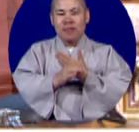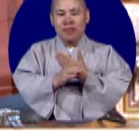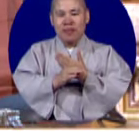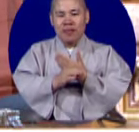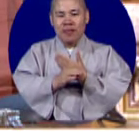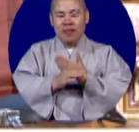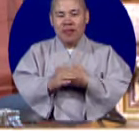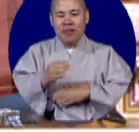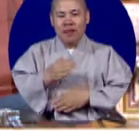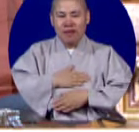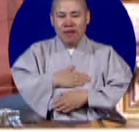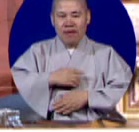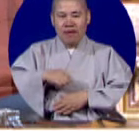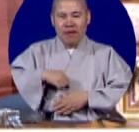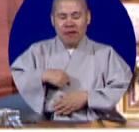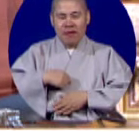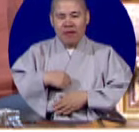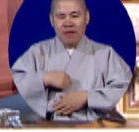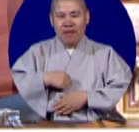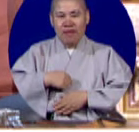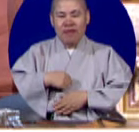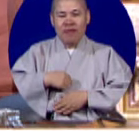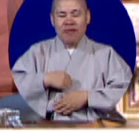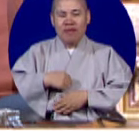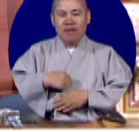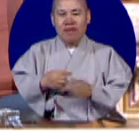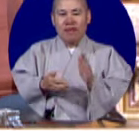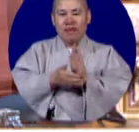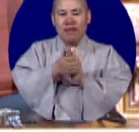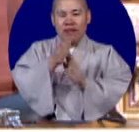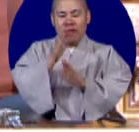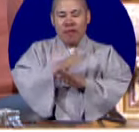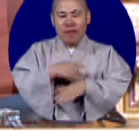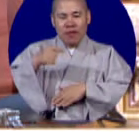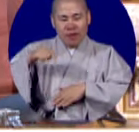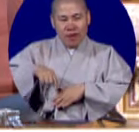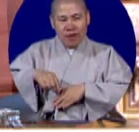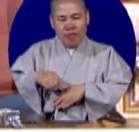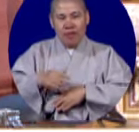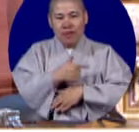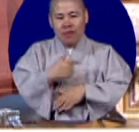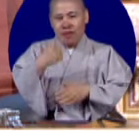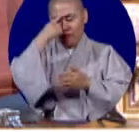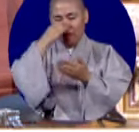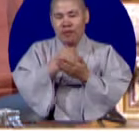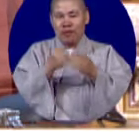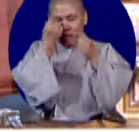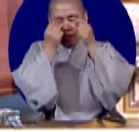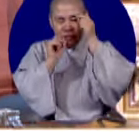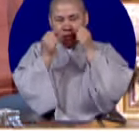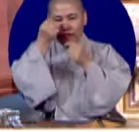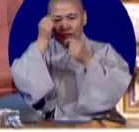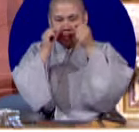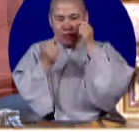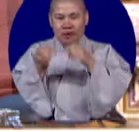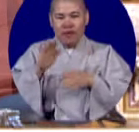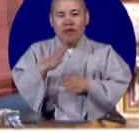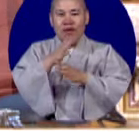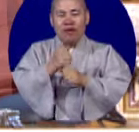아주 자비가 깊은 도인은 그냥 눈물을 흘리셔요. 펑펑 우셔요. 왜 그러냐?